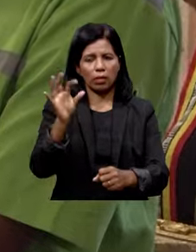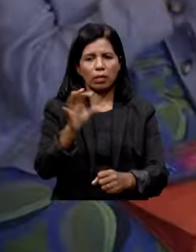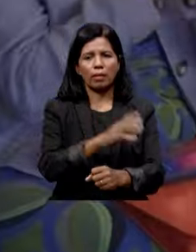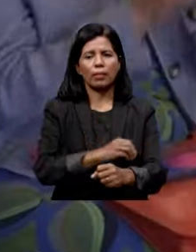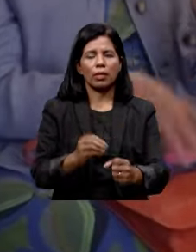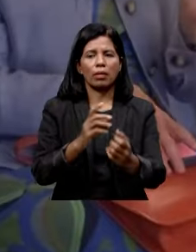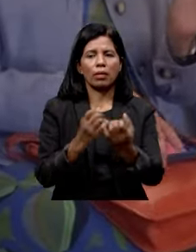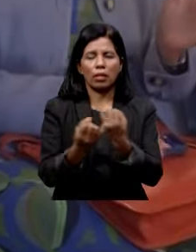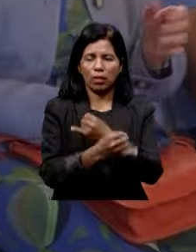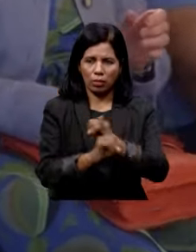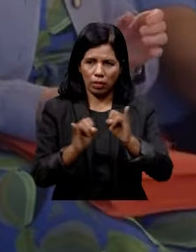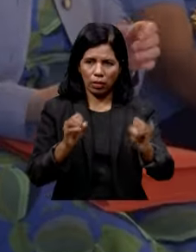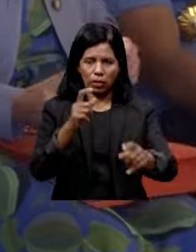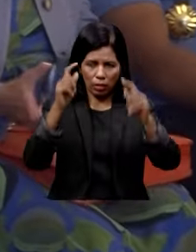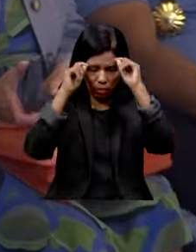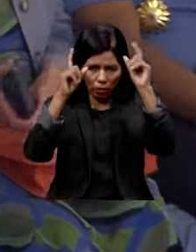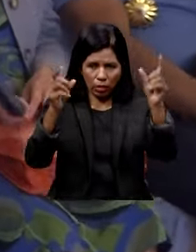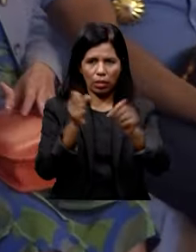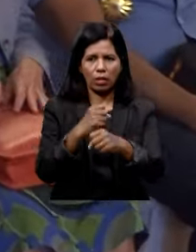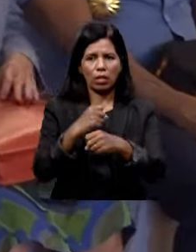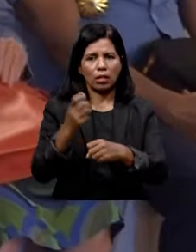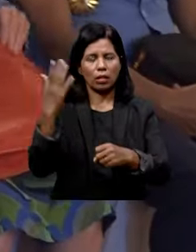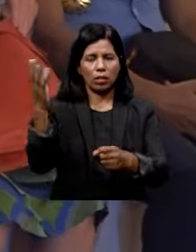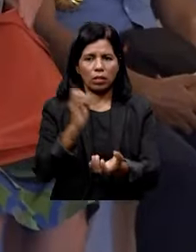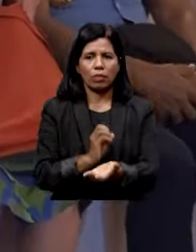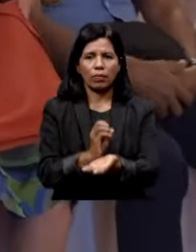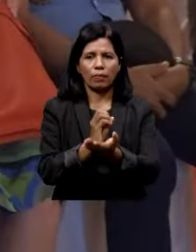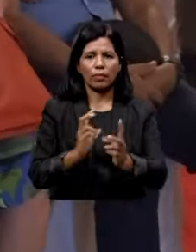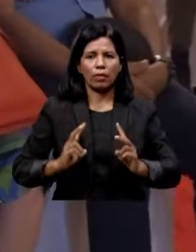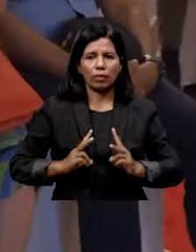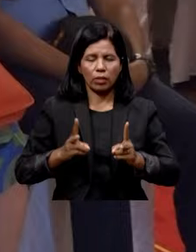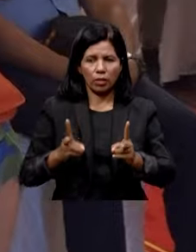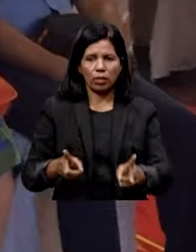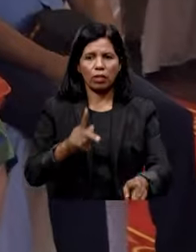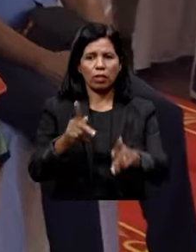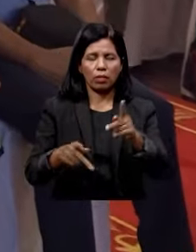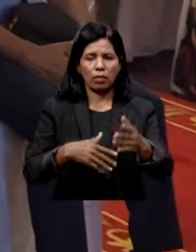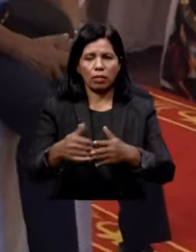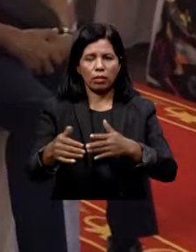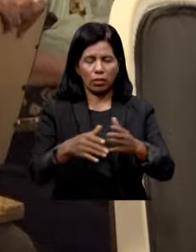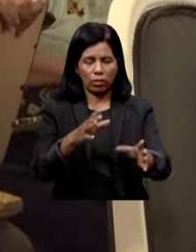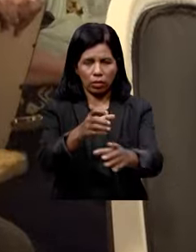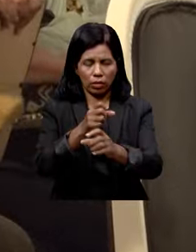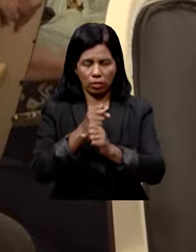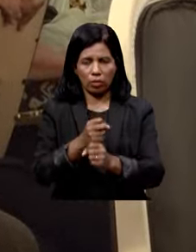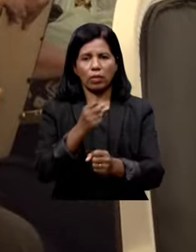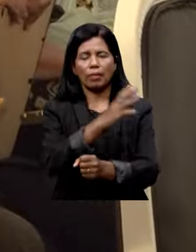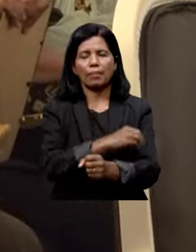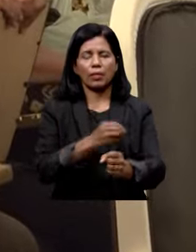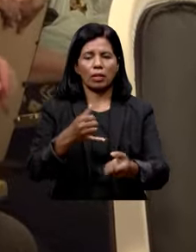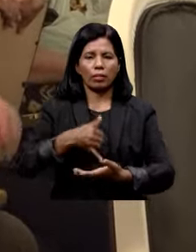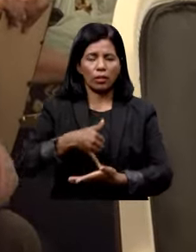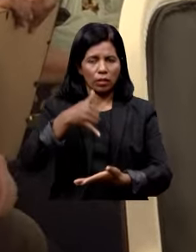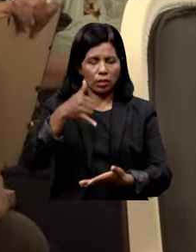da independência Timor-Leste, deve ser a lau e a reoa. Veteranos no cidadão bem no Beato Simo, condecoração e a